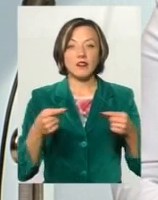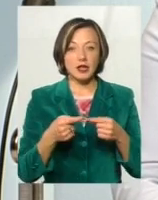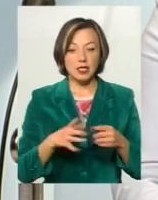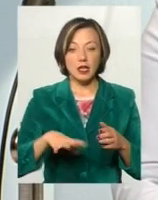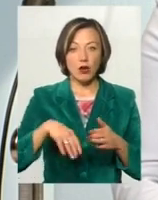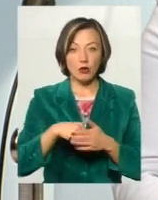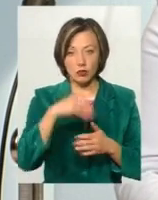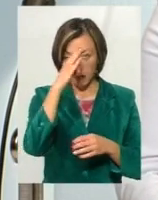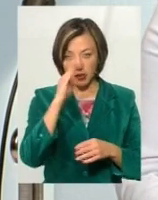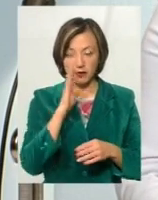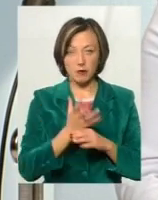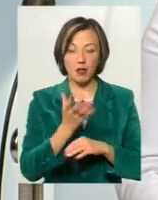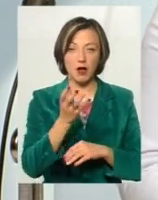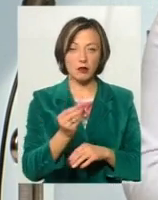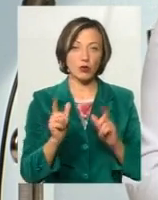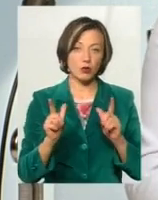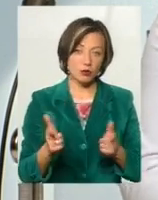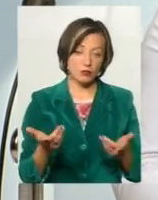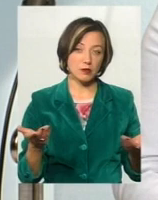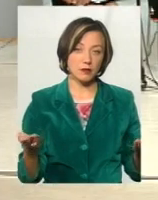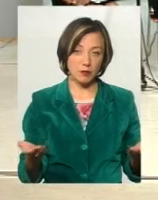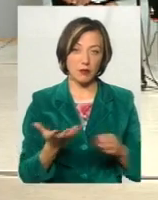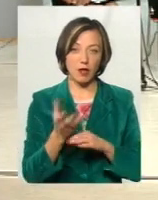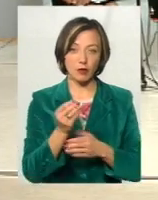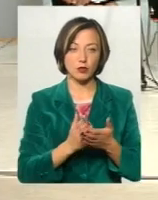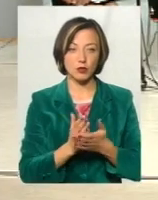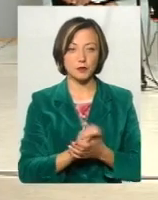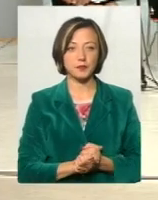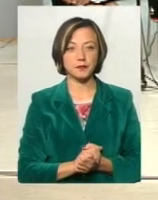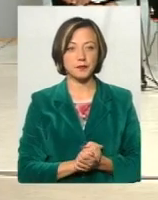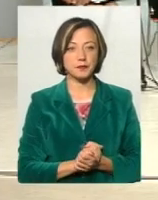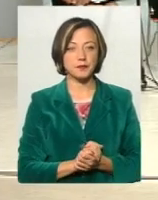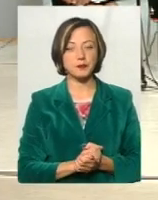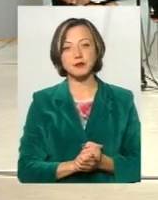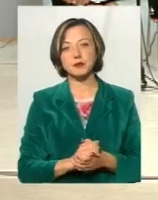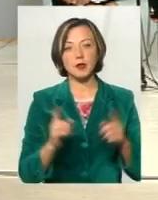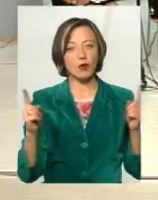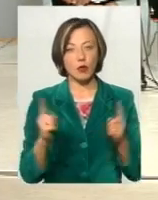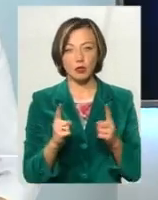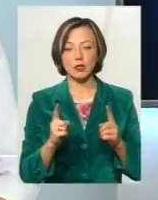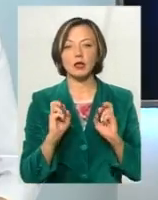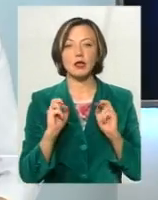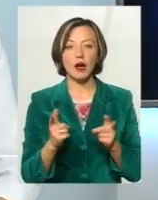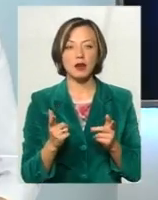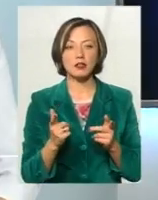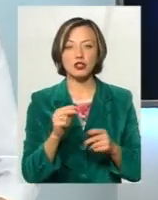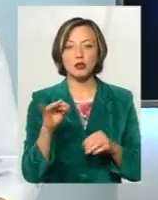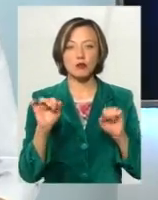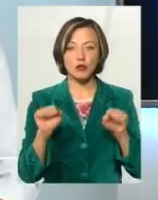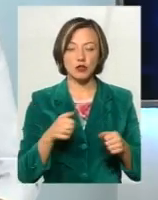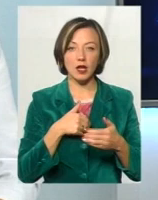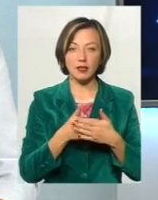рахунок батьківської плати, і батьки будуть погоджувати, то й піде і на платну послугу. Дякую, пані Валентина. Пані Світлана, дуже коротко. Як, чи можуть